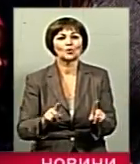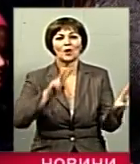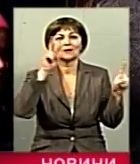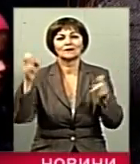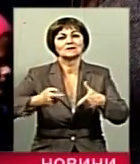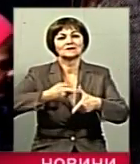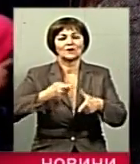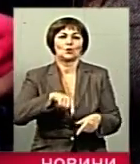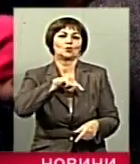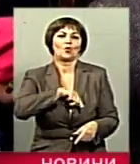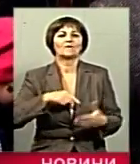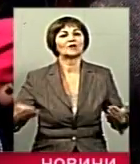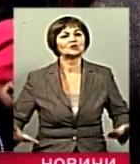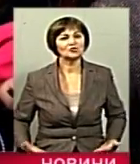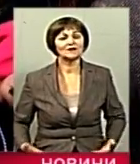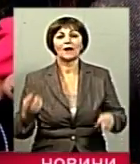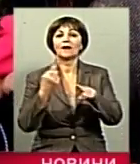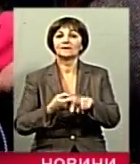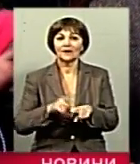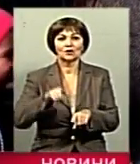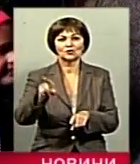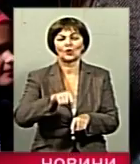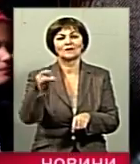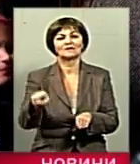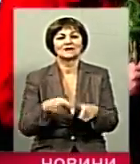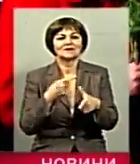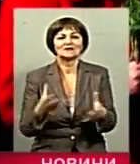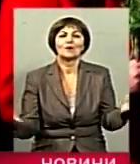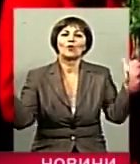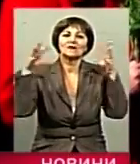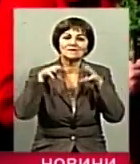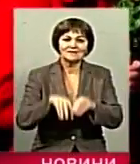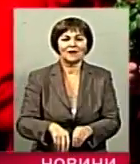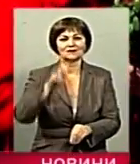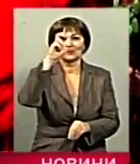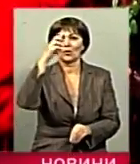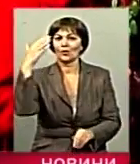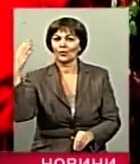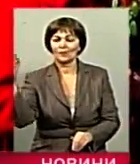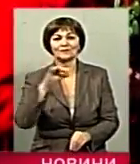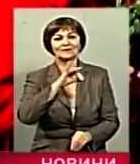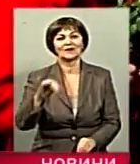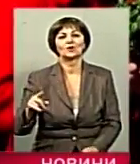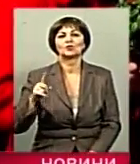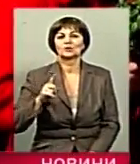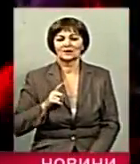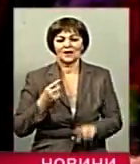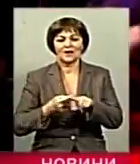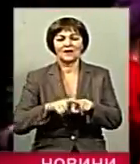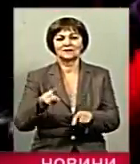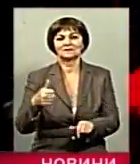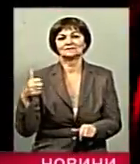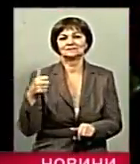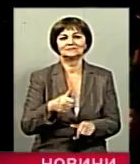називається духовне життя, це те, що називається поєднання з Богом. І її дочекалися. Страсна седмиця містить в собі